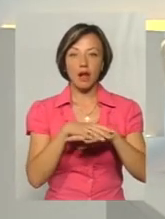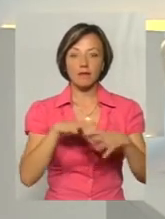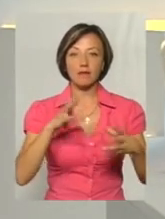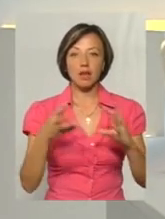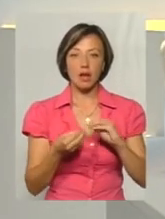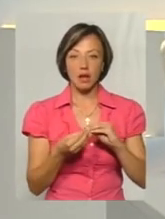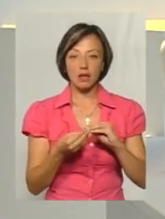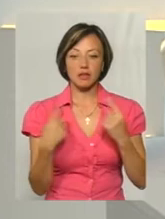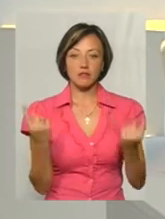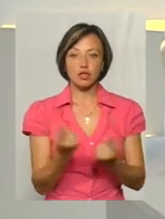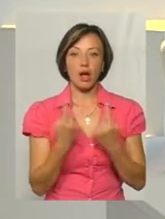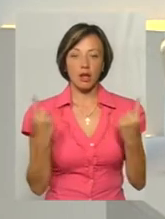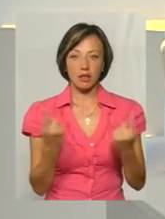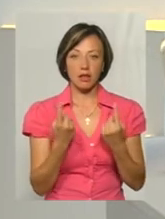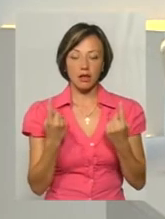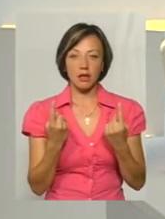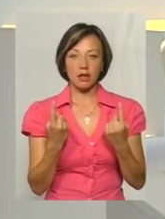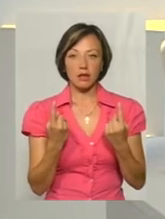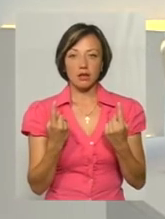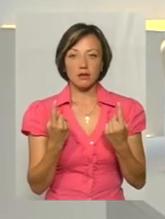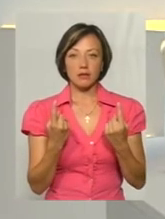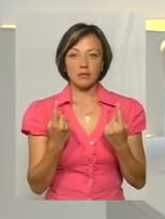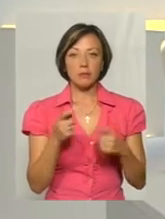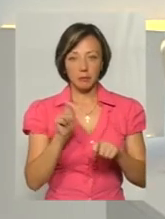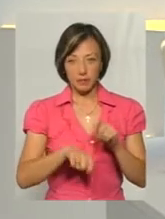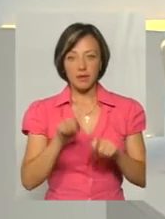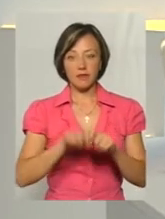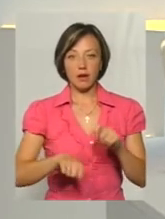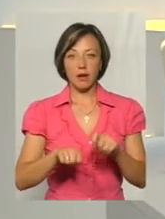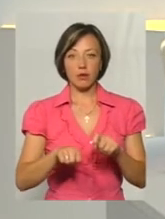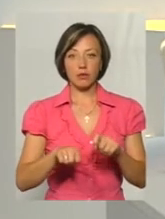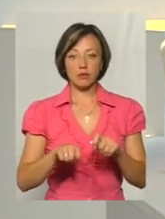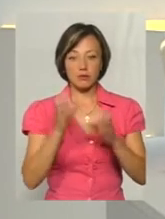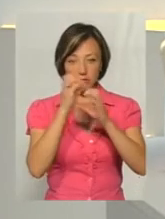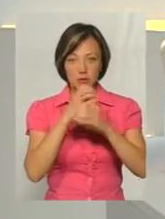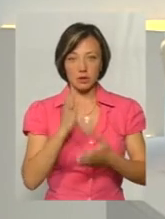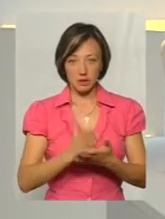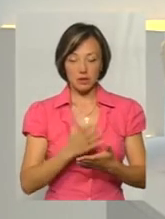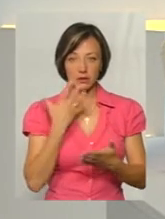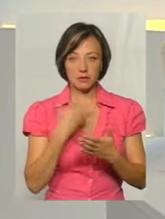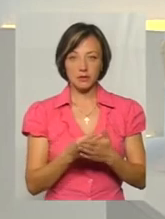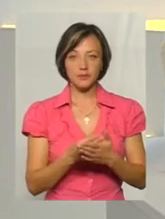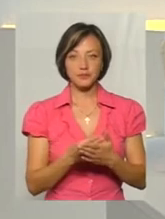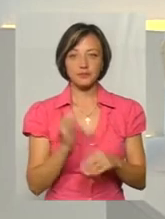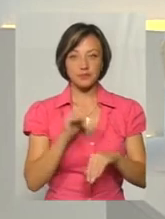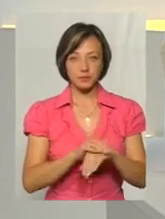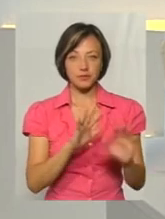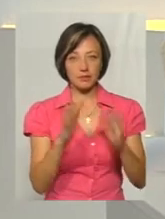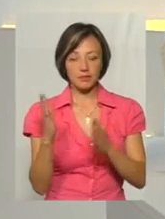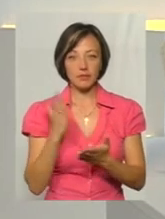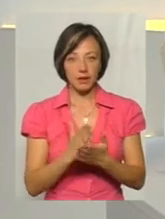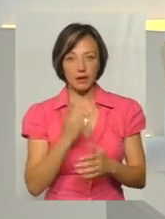взагалі, на звичайних, фахівці перевіряють, правильно? Там же ж є, фіксуються випадки,